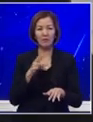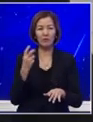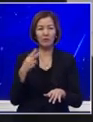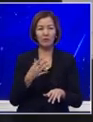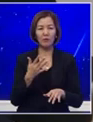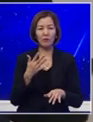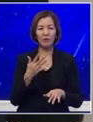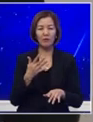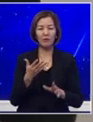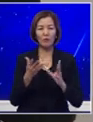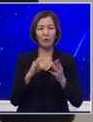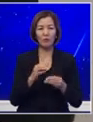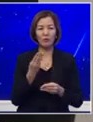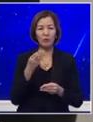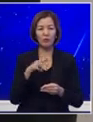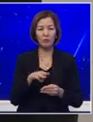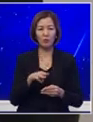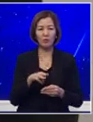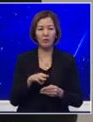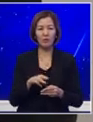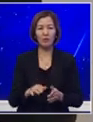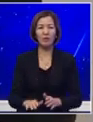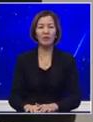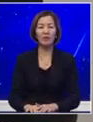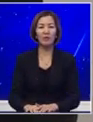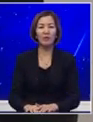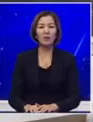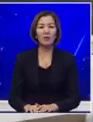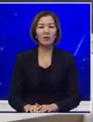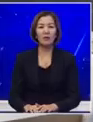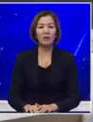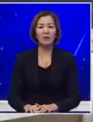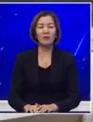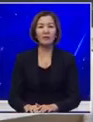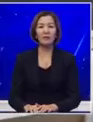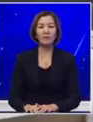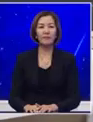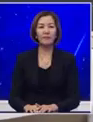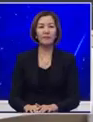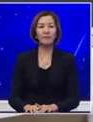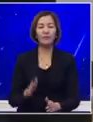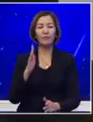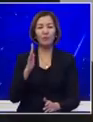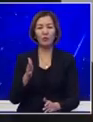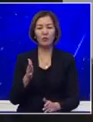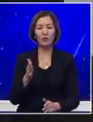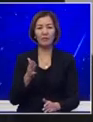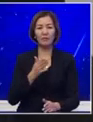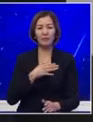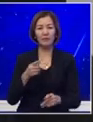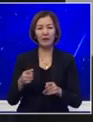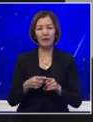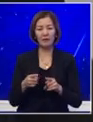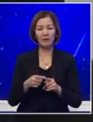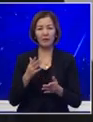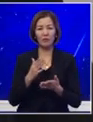225 көлемінде. 3 апта деп алғанбыз. Сол уақытта тапсырамыз. Болашақта енді біз арендада отырмыз